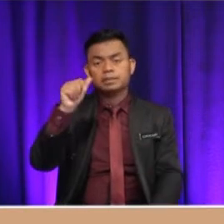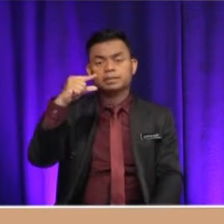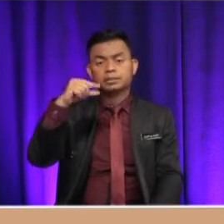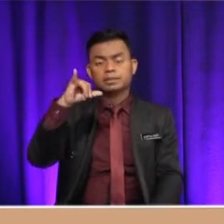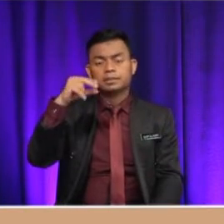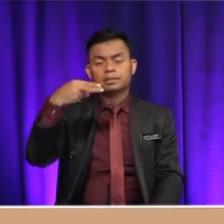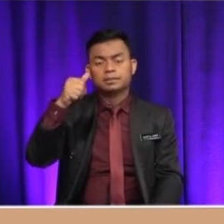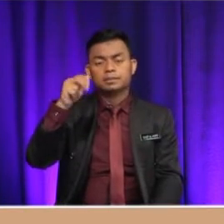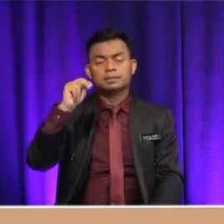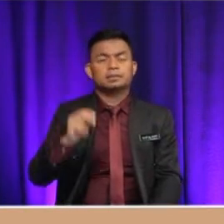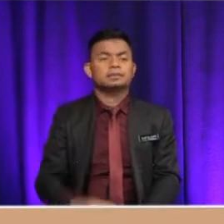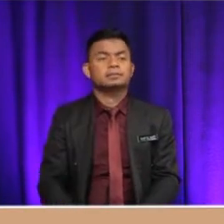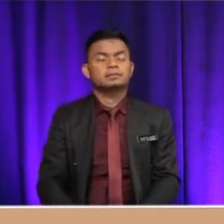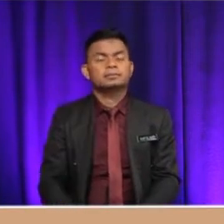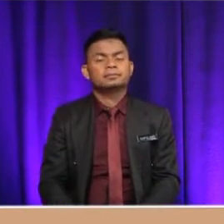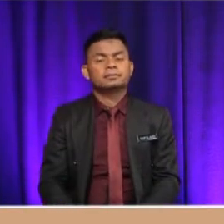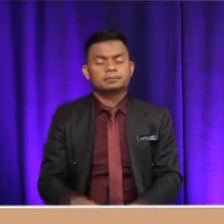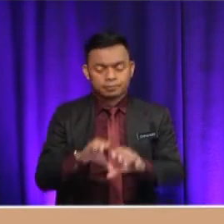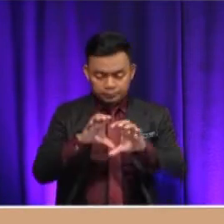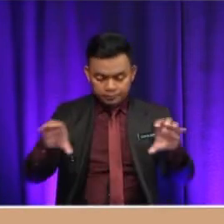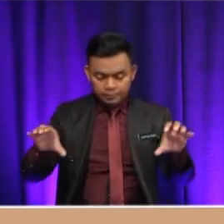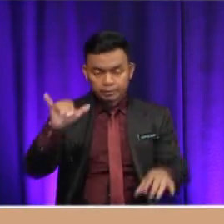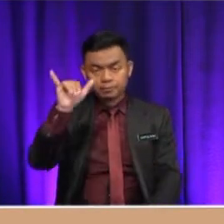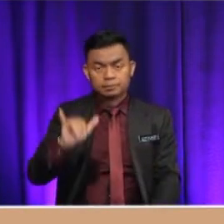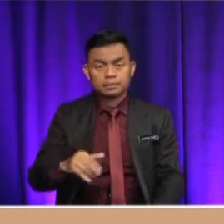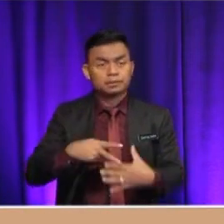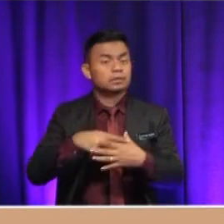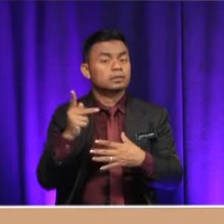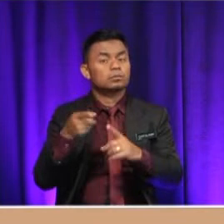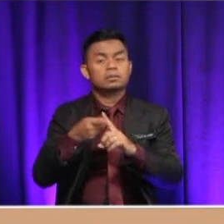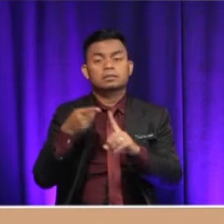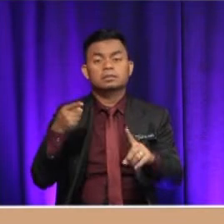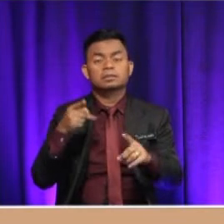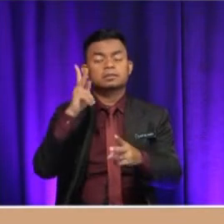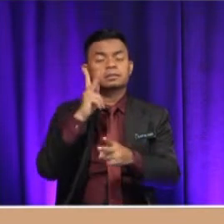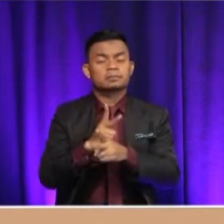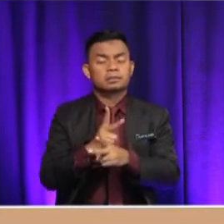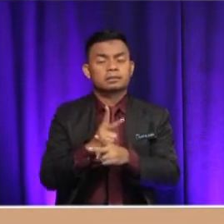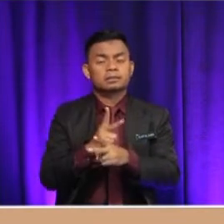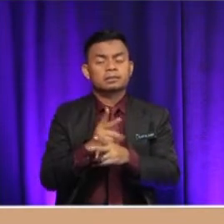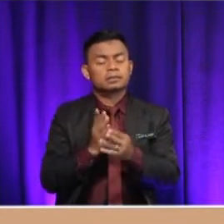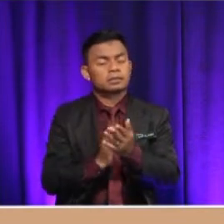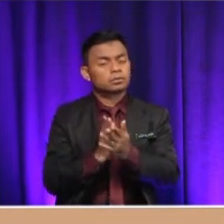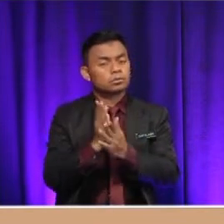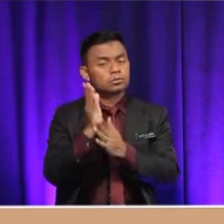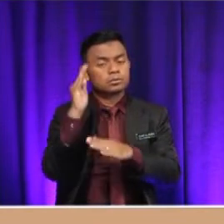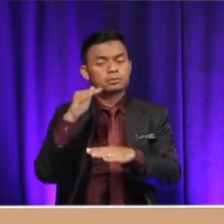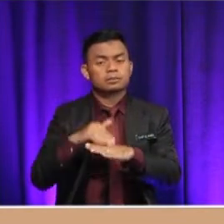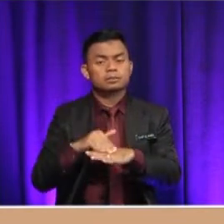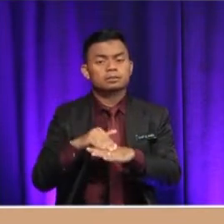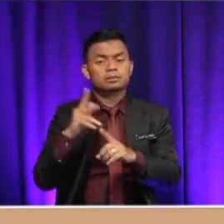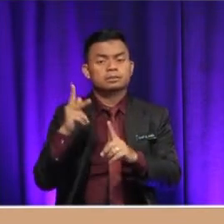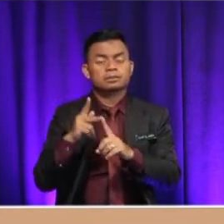Okey, kita nampak kat sini pipe yang keluar daripada tangki simpanan pergi ke lekapan sanitasi. Ada berapa pun